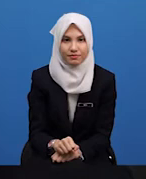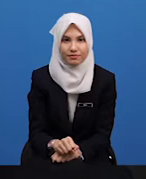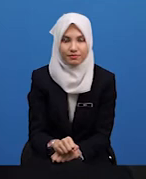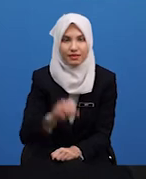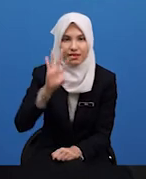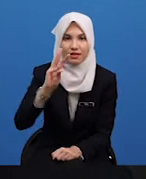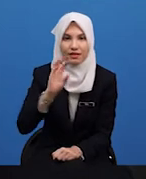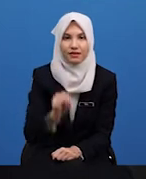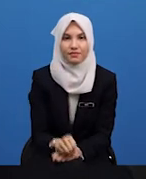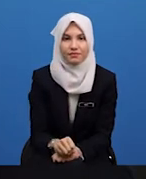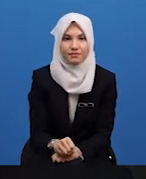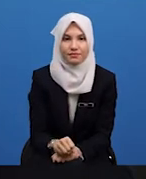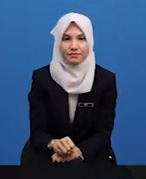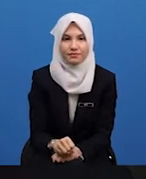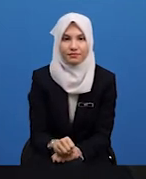keenam,